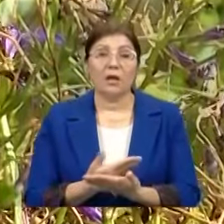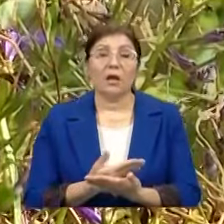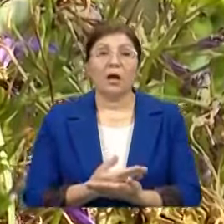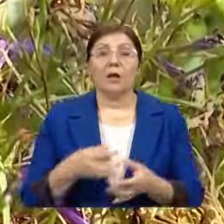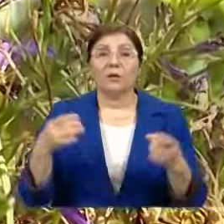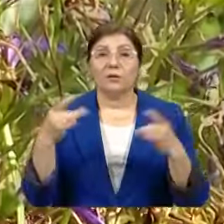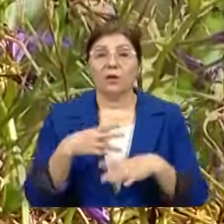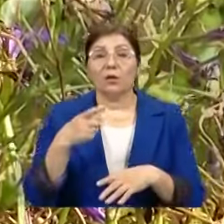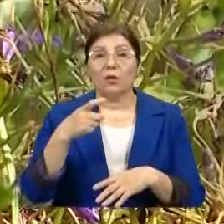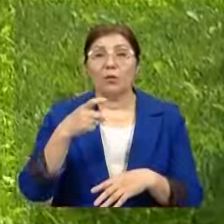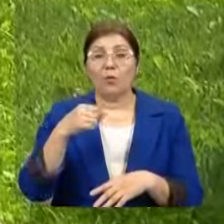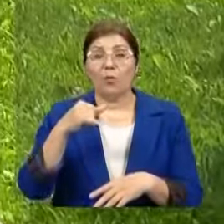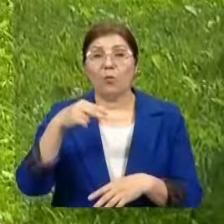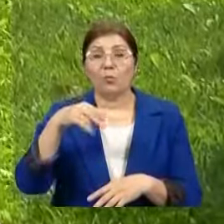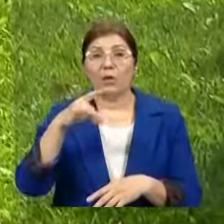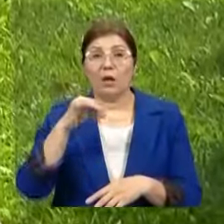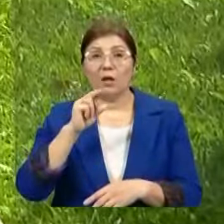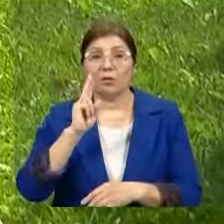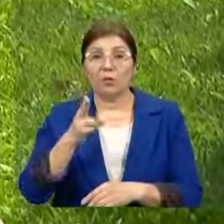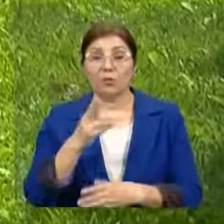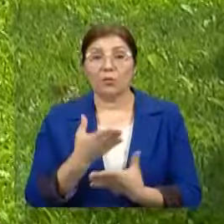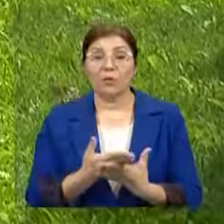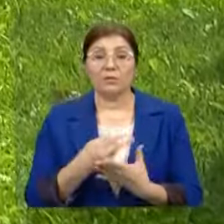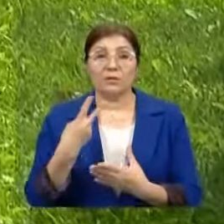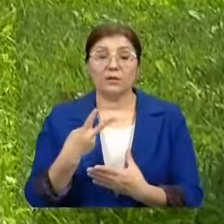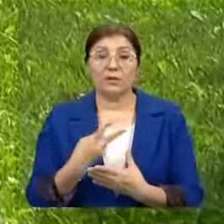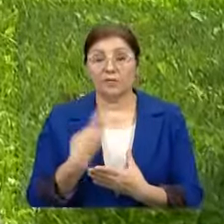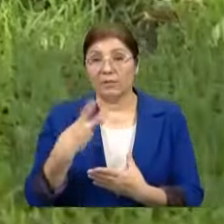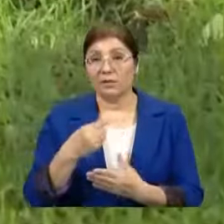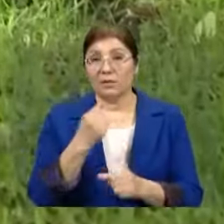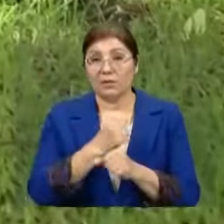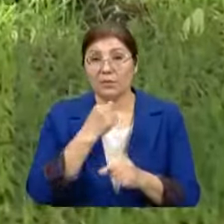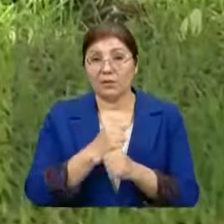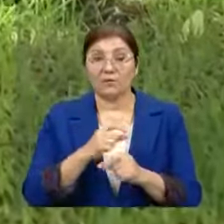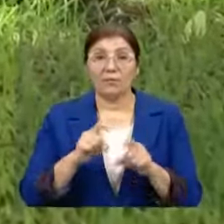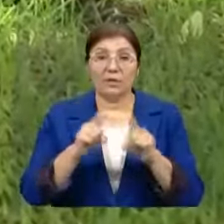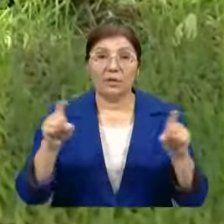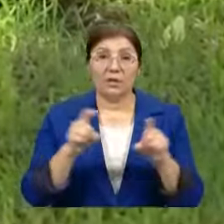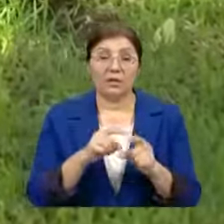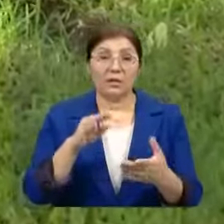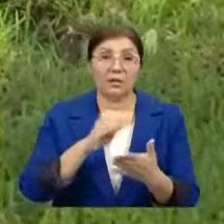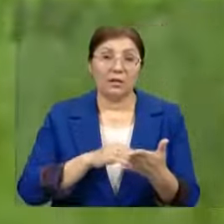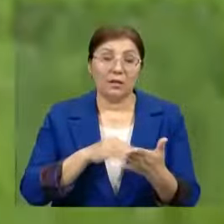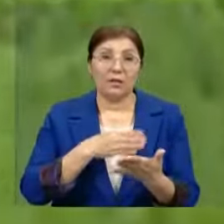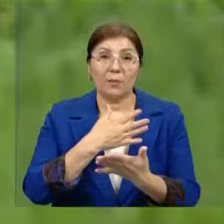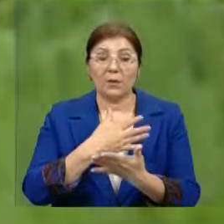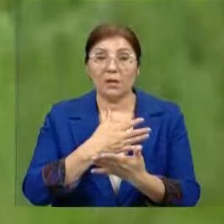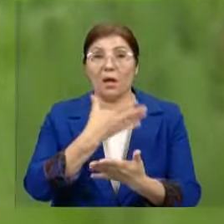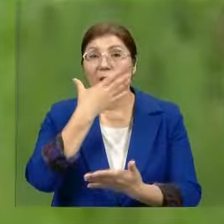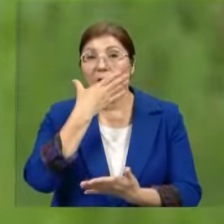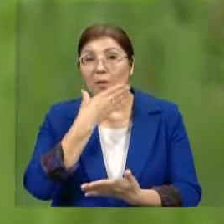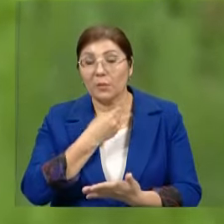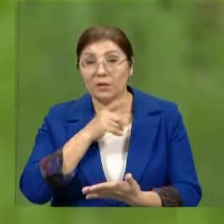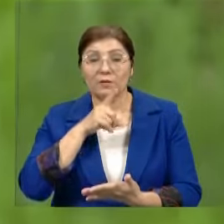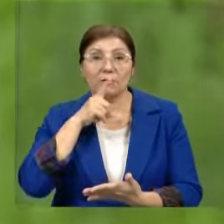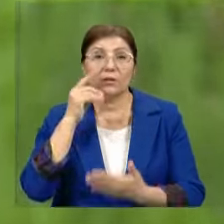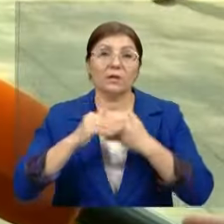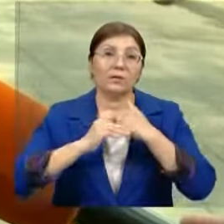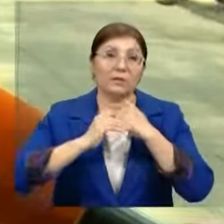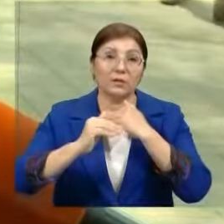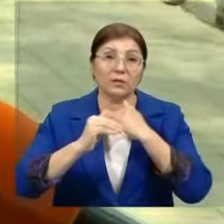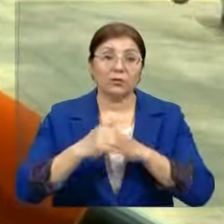«Хуторок», которое располагается на Центральном проспекте. За более чем два десятка лет работы заведение является ярким примером чистоты, порядка и озеленения близлежащей